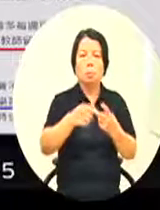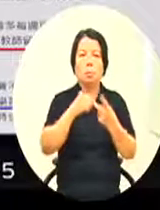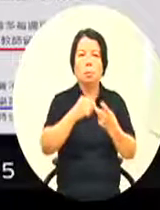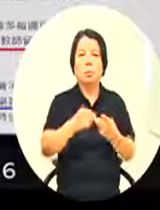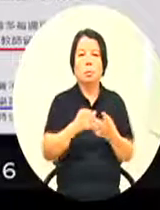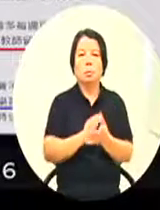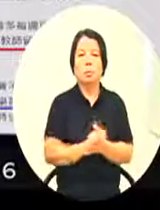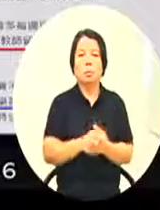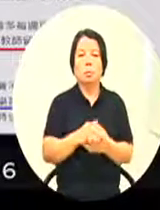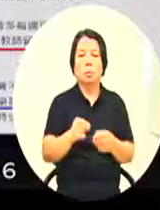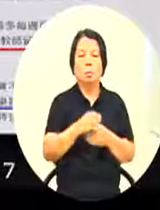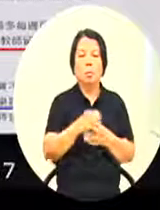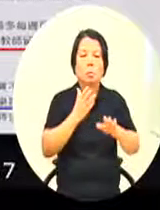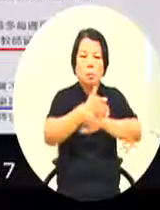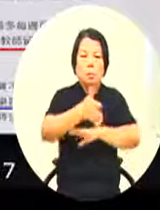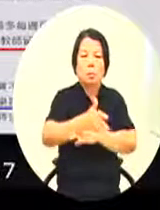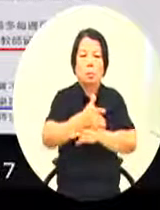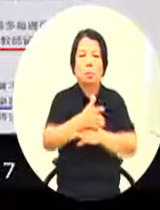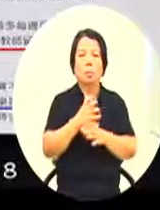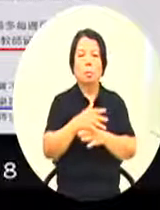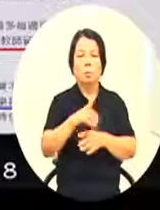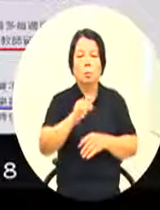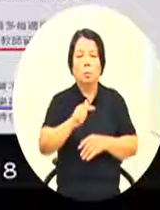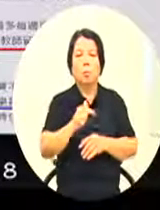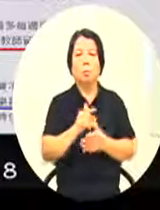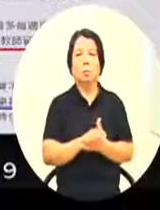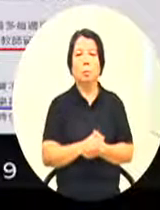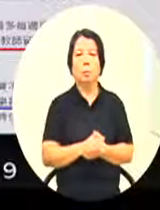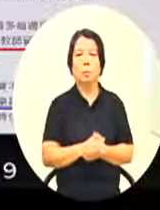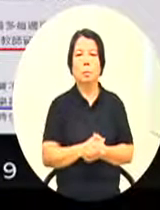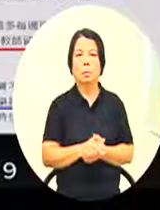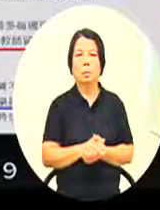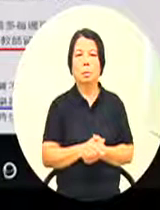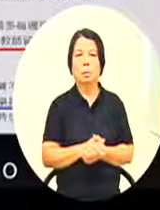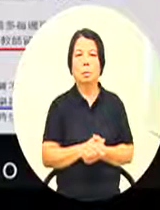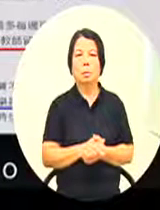他们把超额即将要超额的老师，